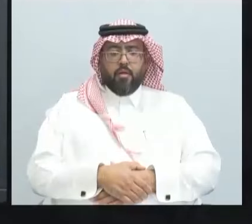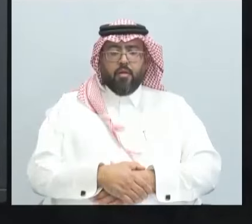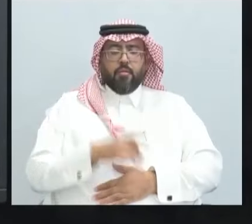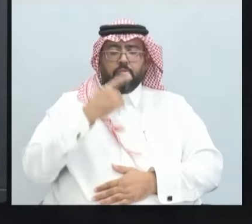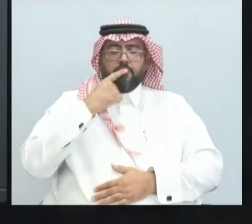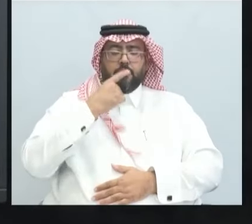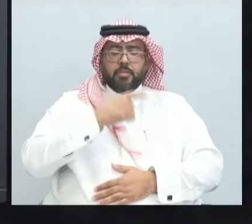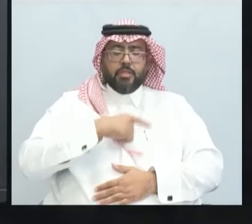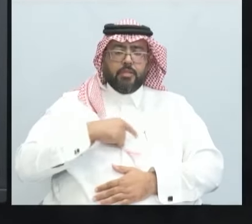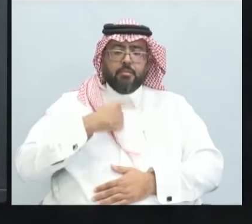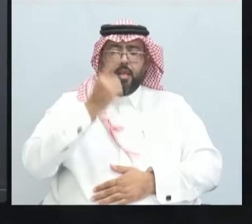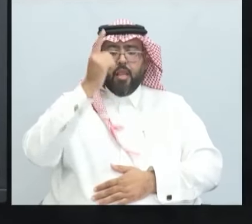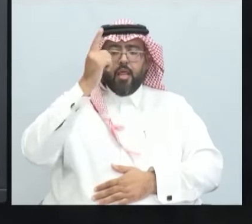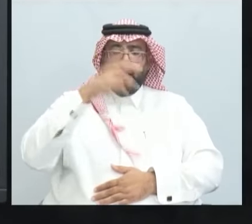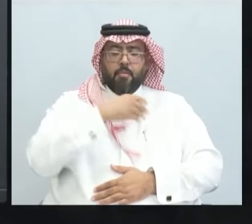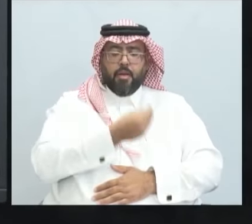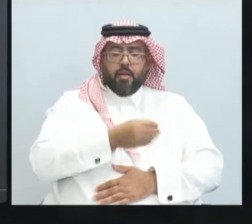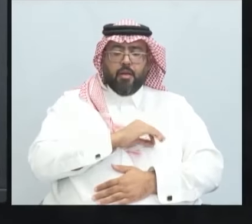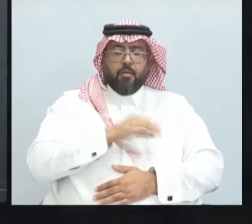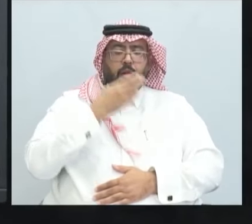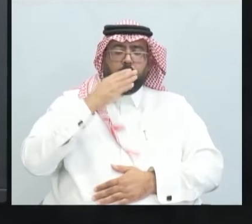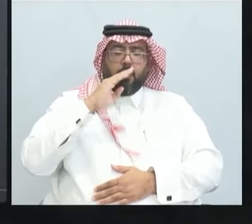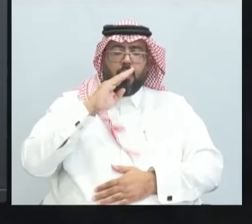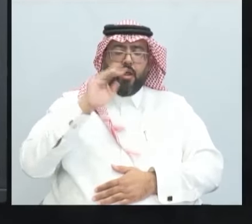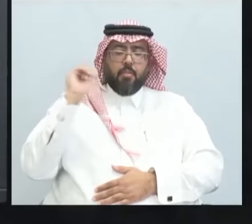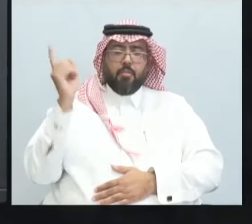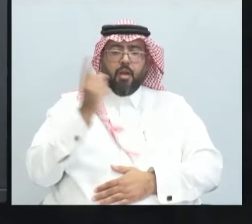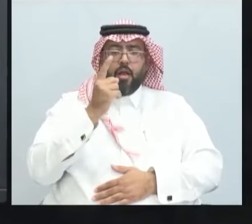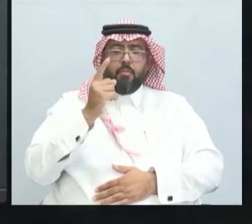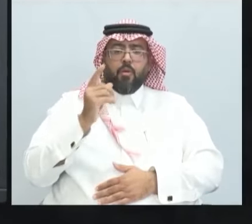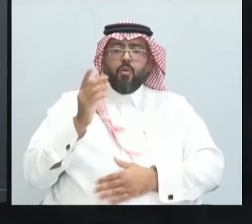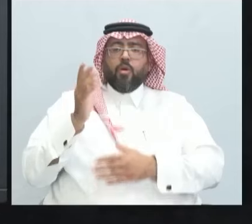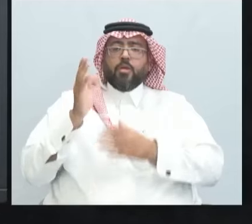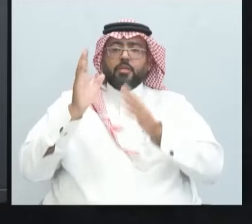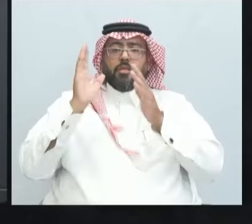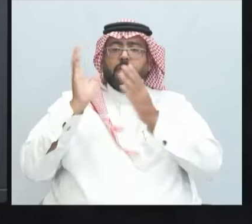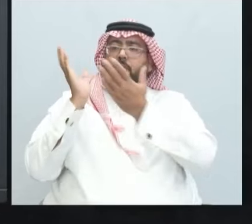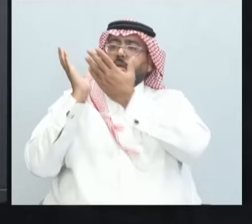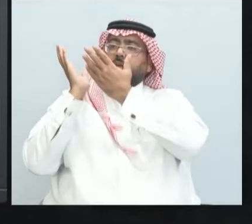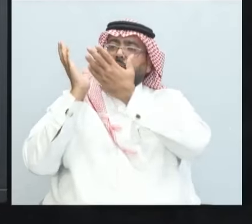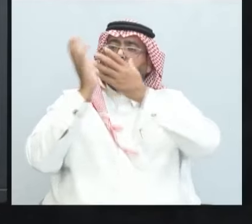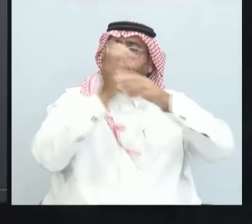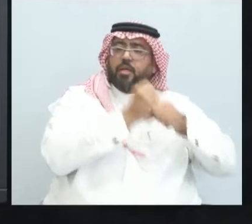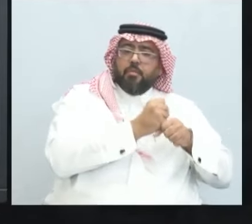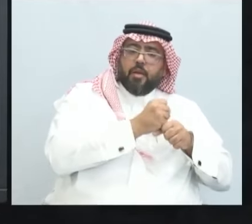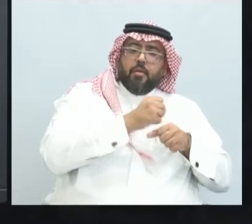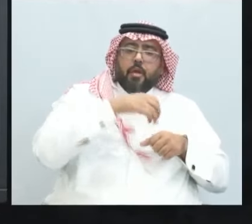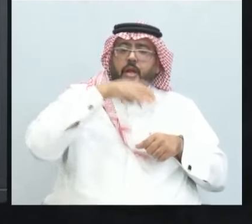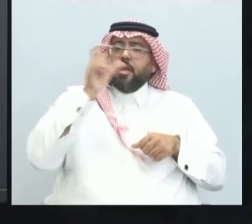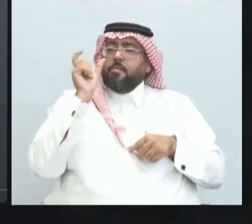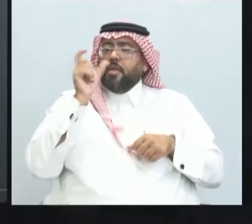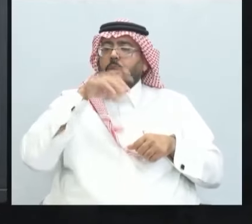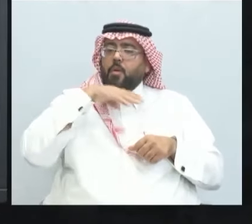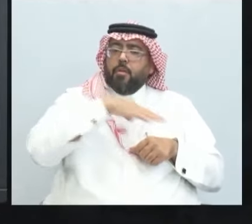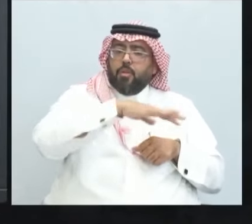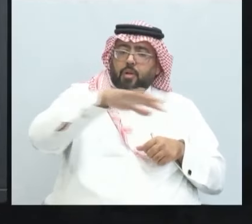بسم الله الرحمن الرحيم الحمد لله رب العالمين والصلاه والسلام على اشرف الانبياء والمرسلين نبينا محمد وعلى اله وصحبه اجمعين